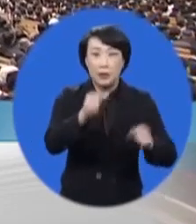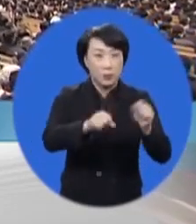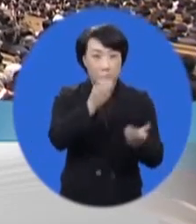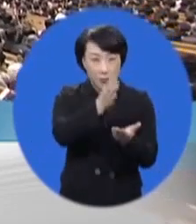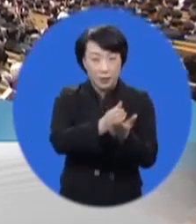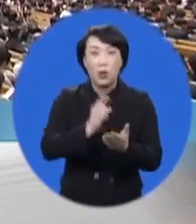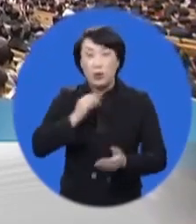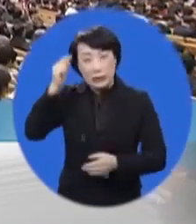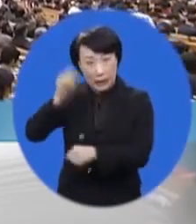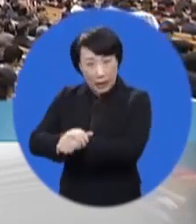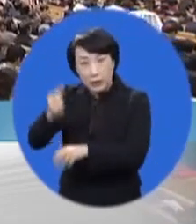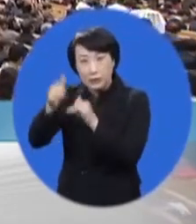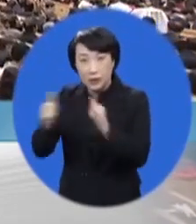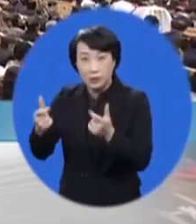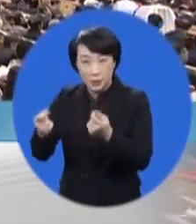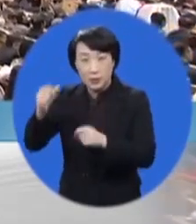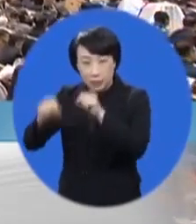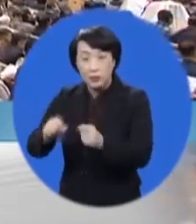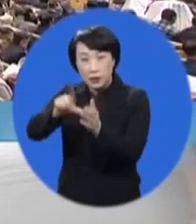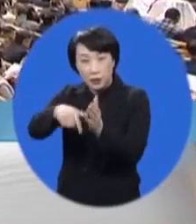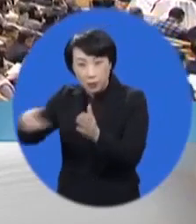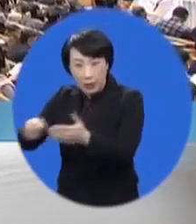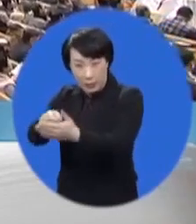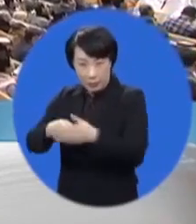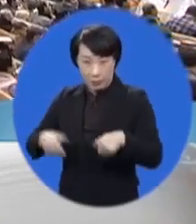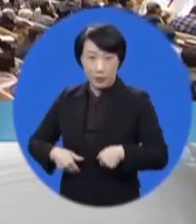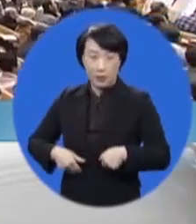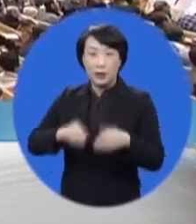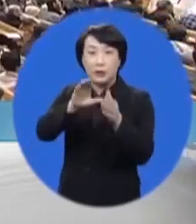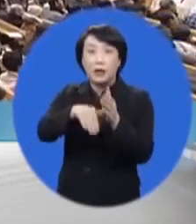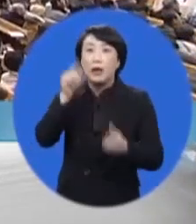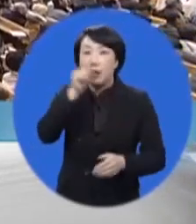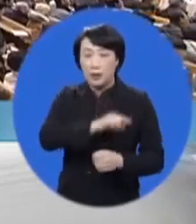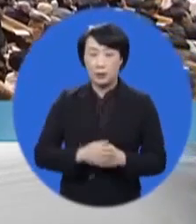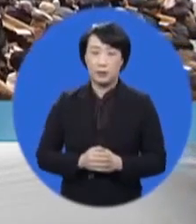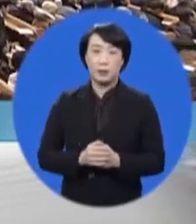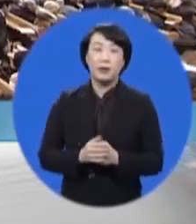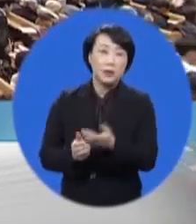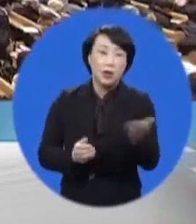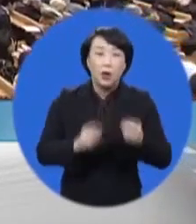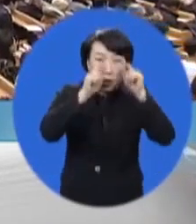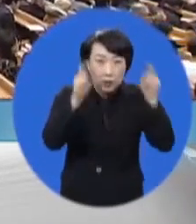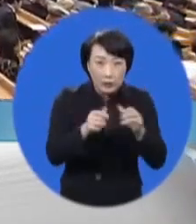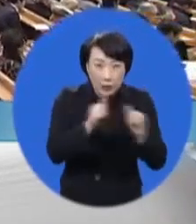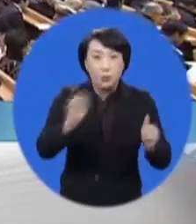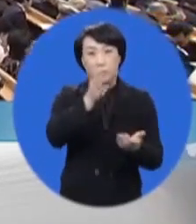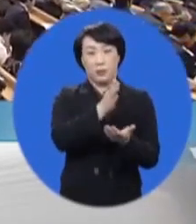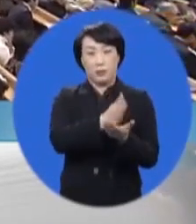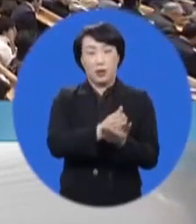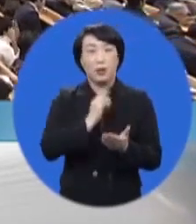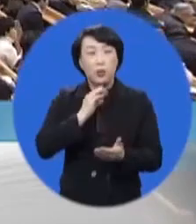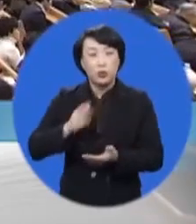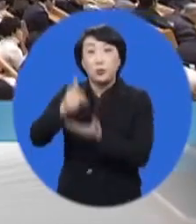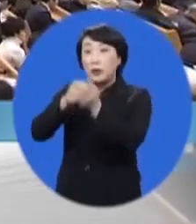말고 오직 지혜 있는 자같이 하여 세월을 아끼라. 때가 악하니라. 그러므로 어리석은 자가 되지 말고